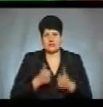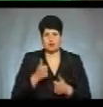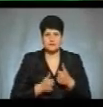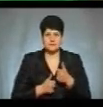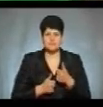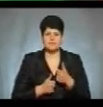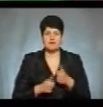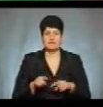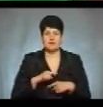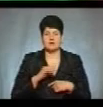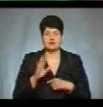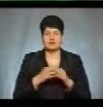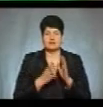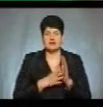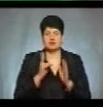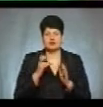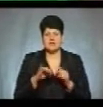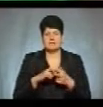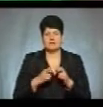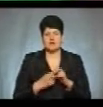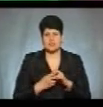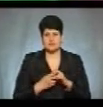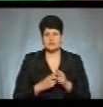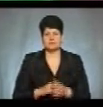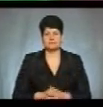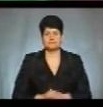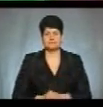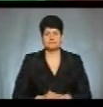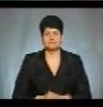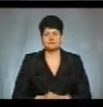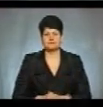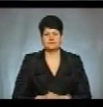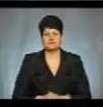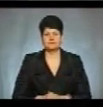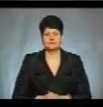змагань відбудеться 19 квітня у Івано-Франківську. Андрій Гуменний, Олександр Грушевський.